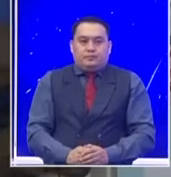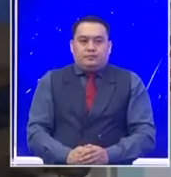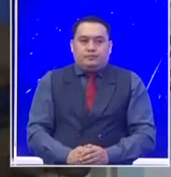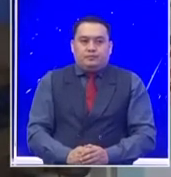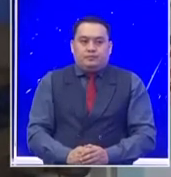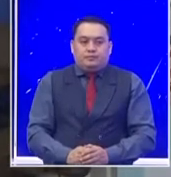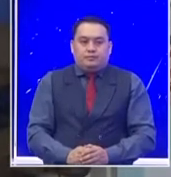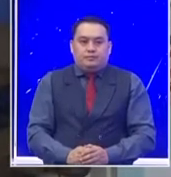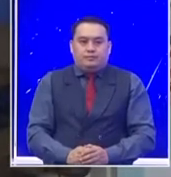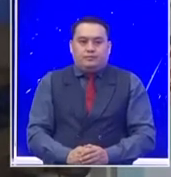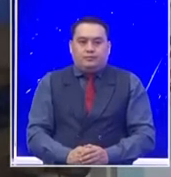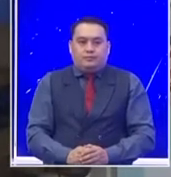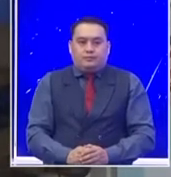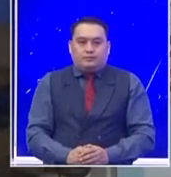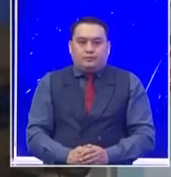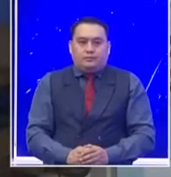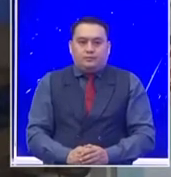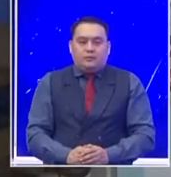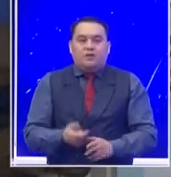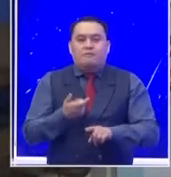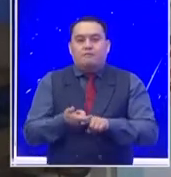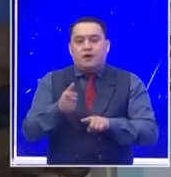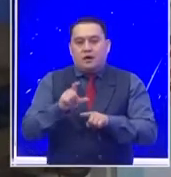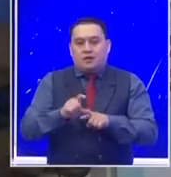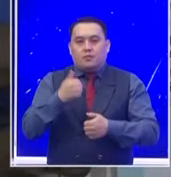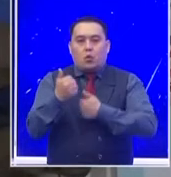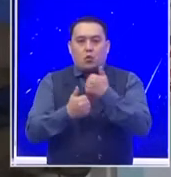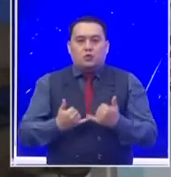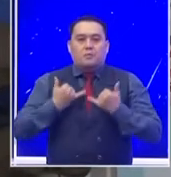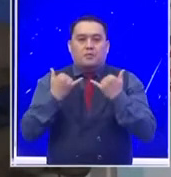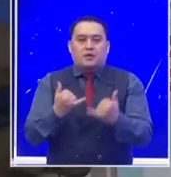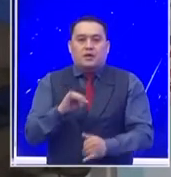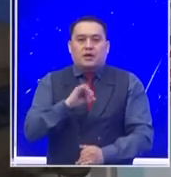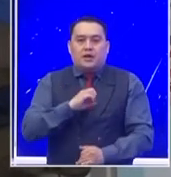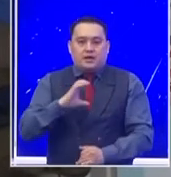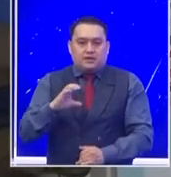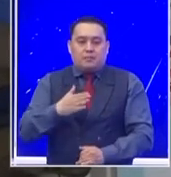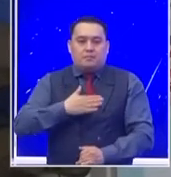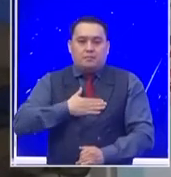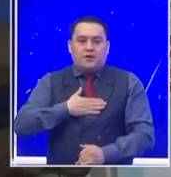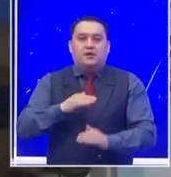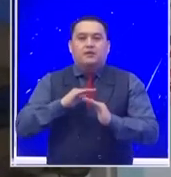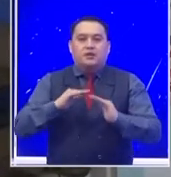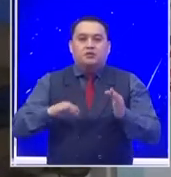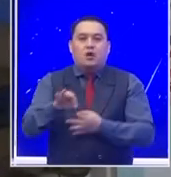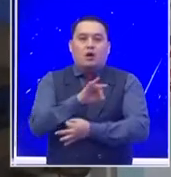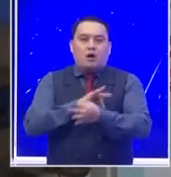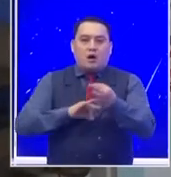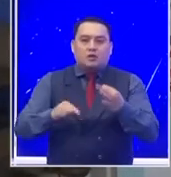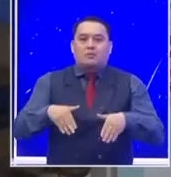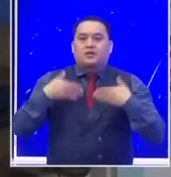от 0-ля шанс супер в этом конкурсе посвященном ильяса жансугурова мы от детского дома айналайын